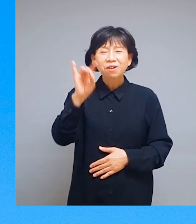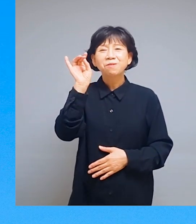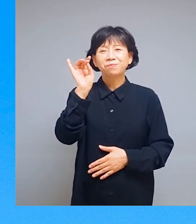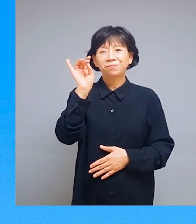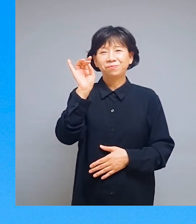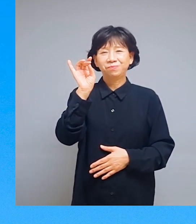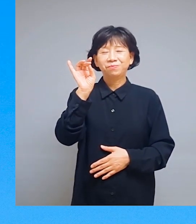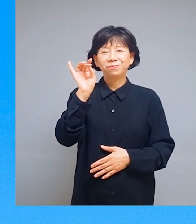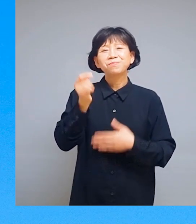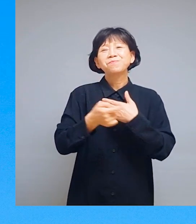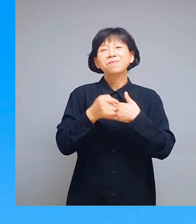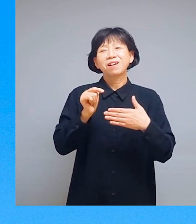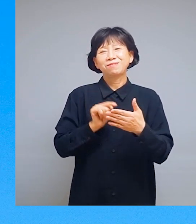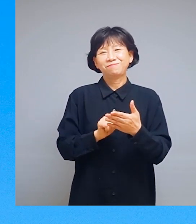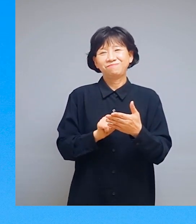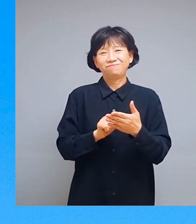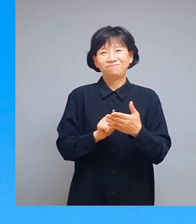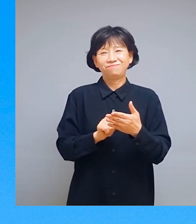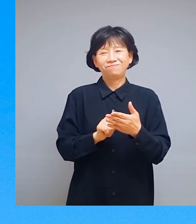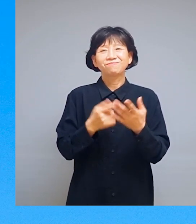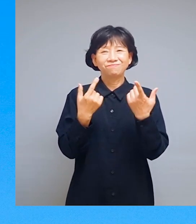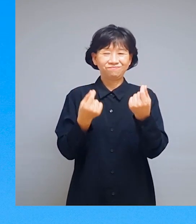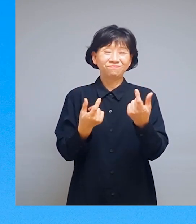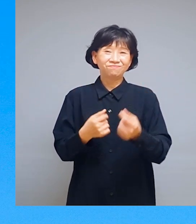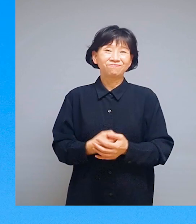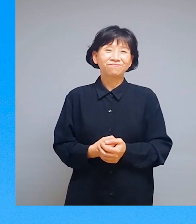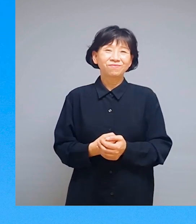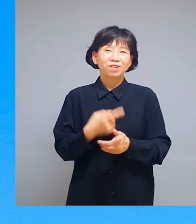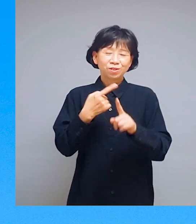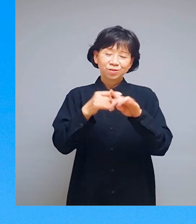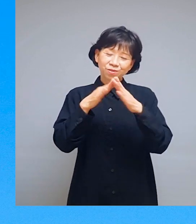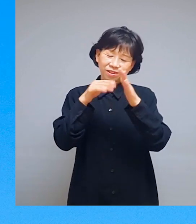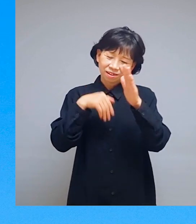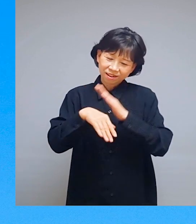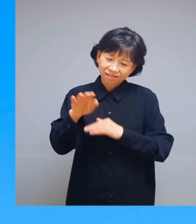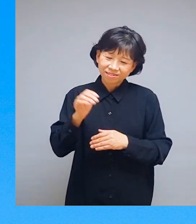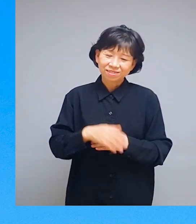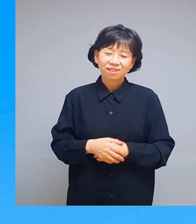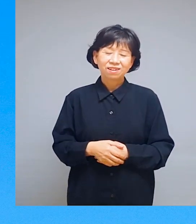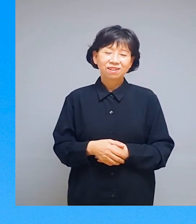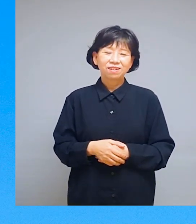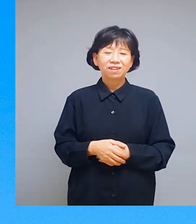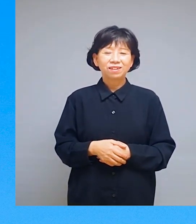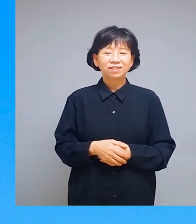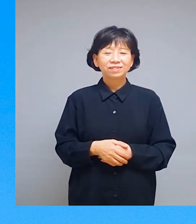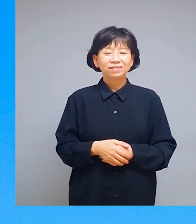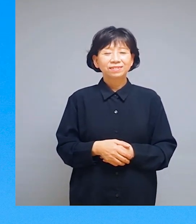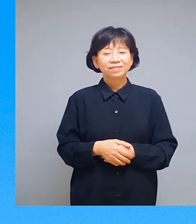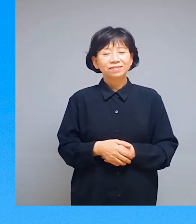때 그런 마음이 있어요. 교회 갔는데